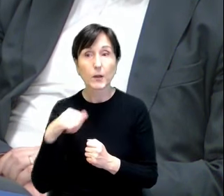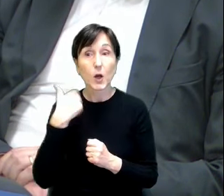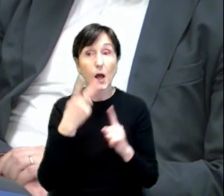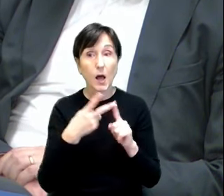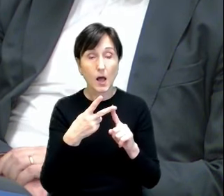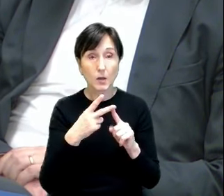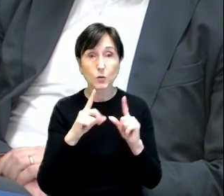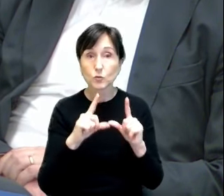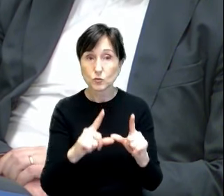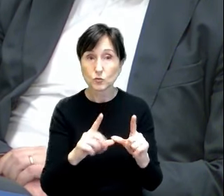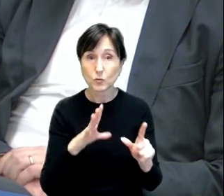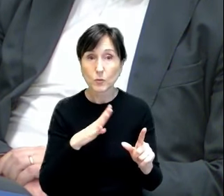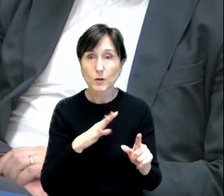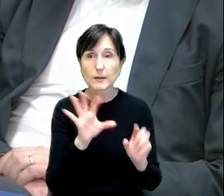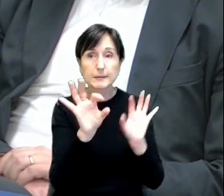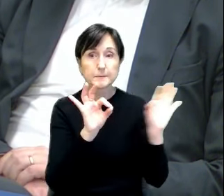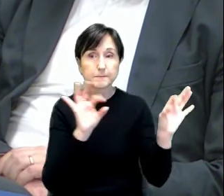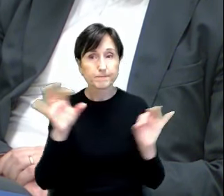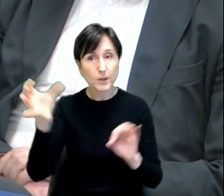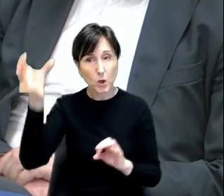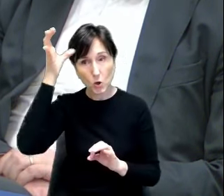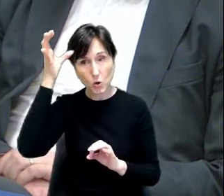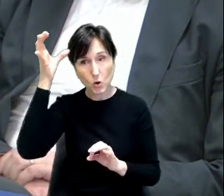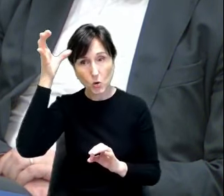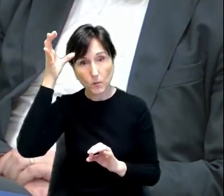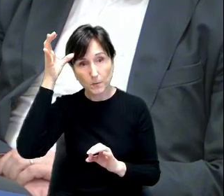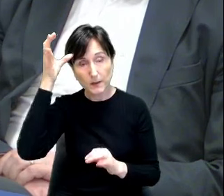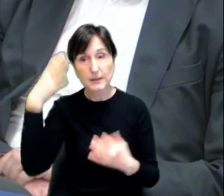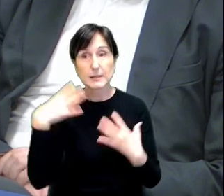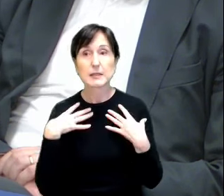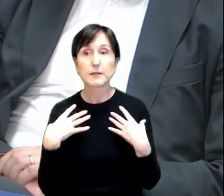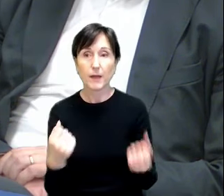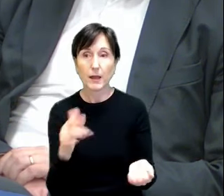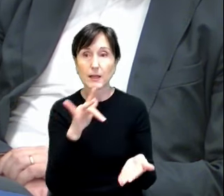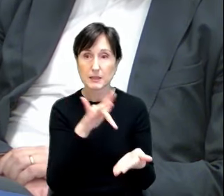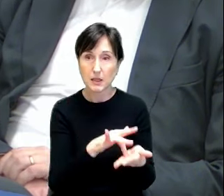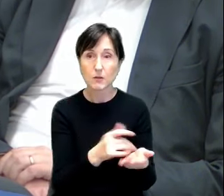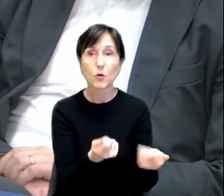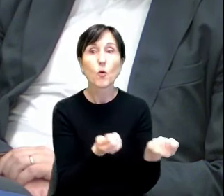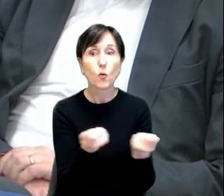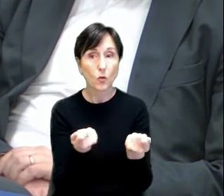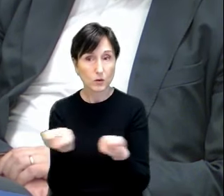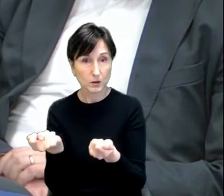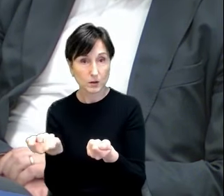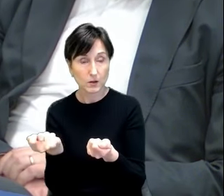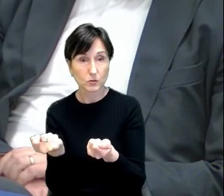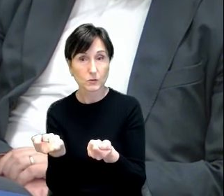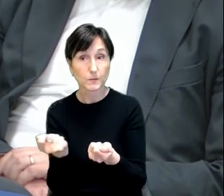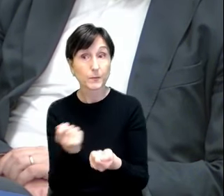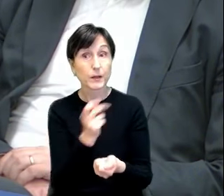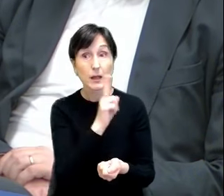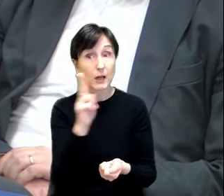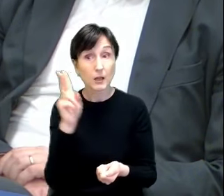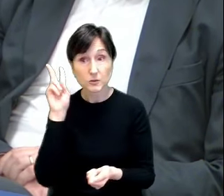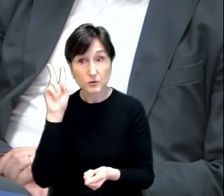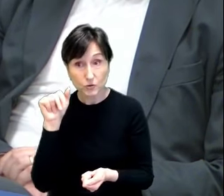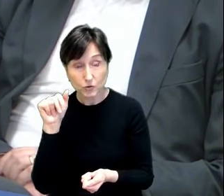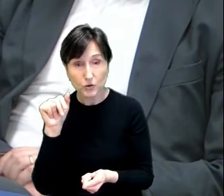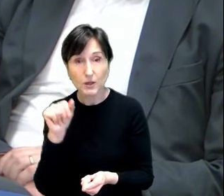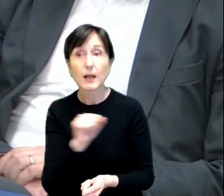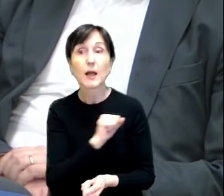atrinkti kompetetingą a sveikatos centro koordinatorių tai jeigu kas nežinot šias pareigas į einina